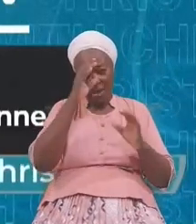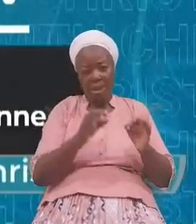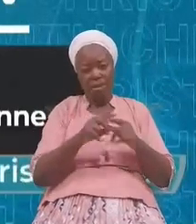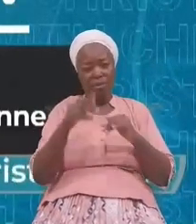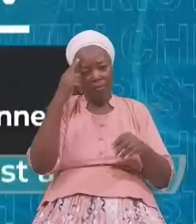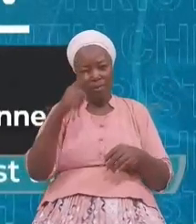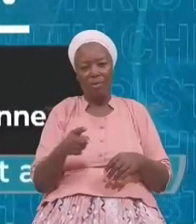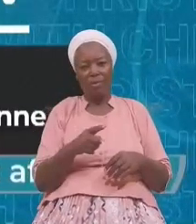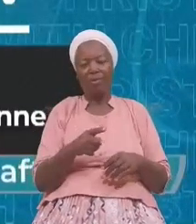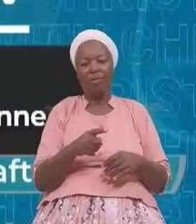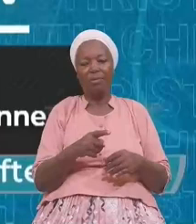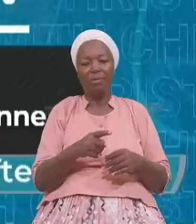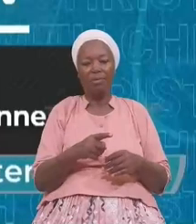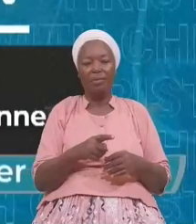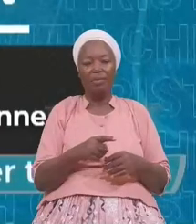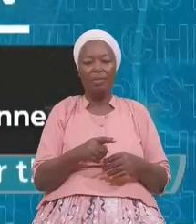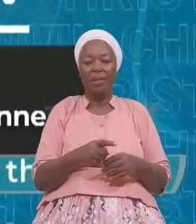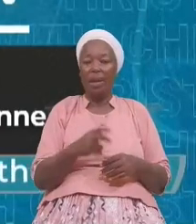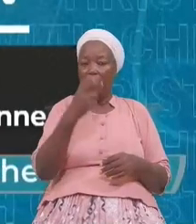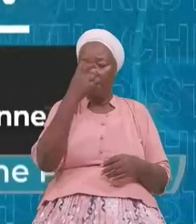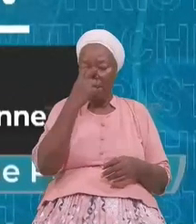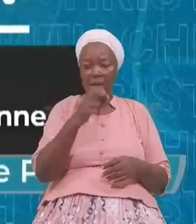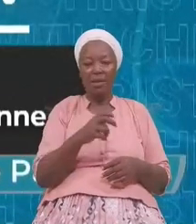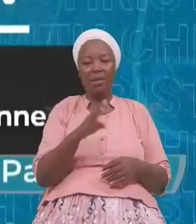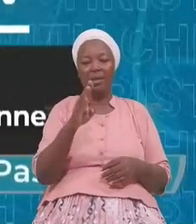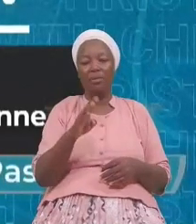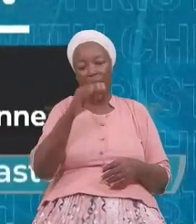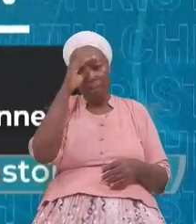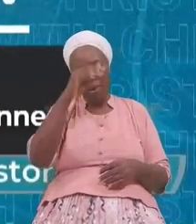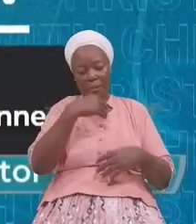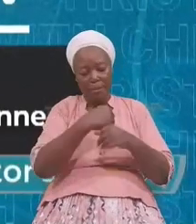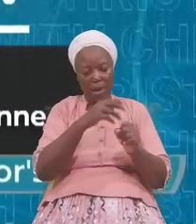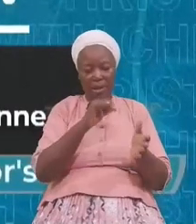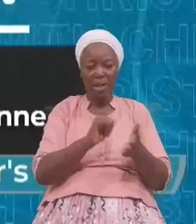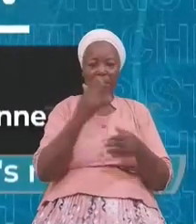ce soir. L'aveugle Bartimée a